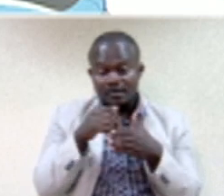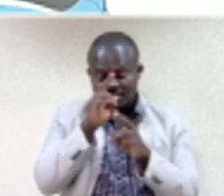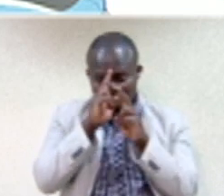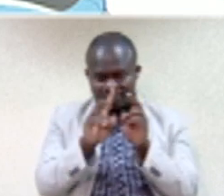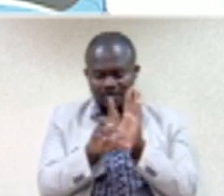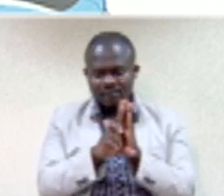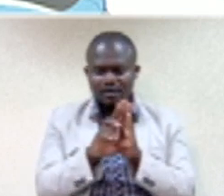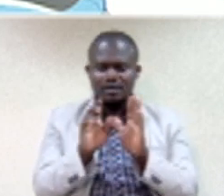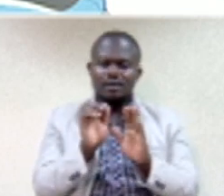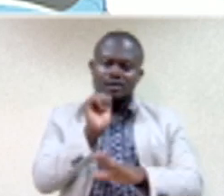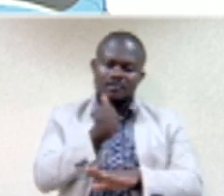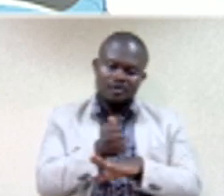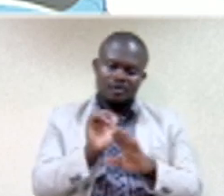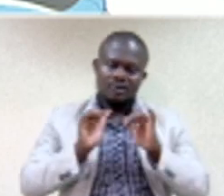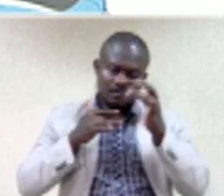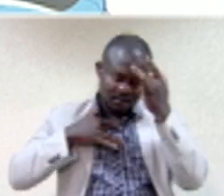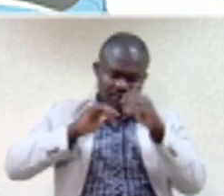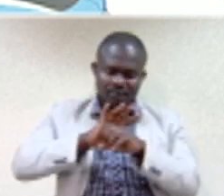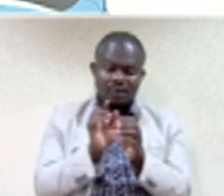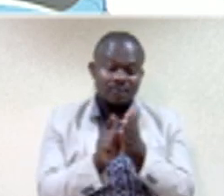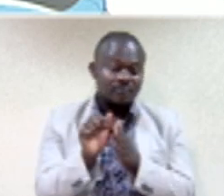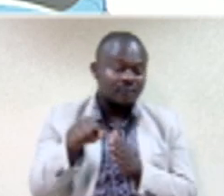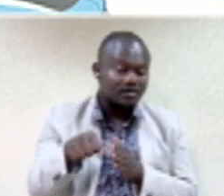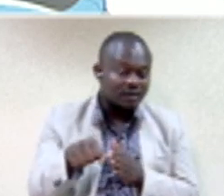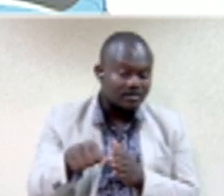kubahiriza ingamba zashyizweho zo kwirinda coronavirus.